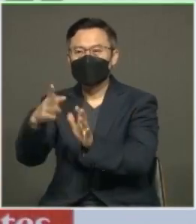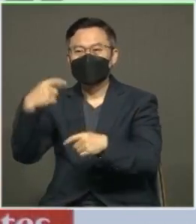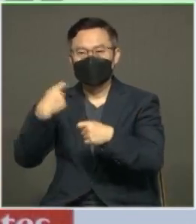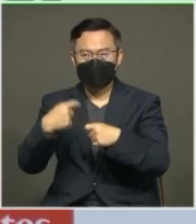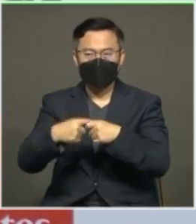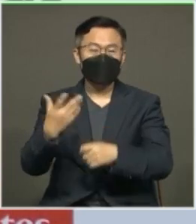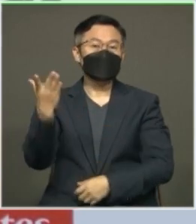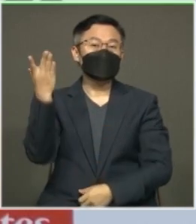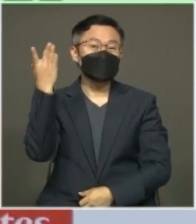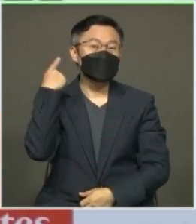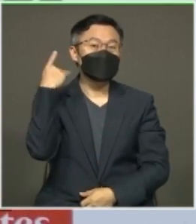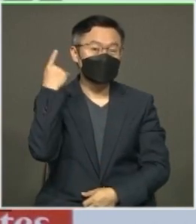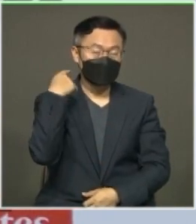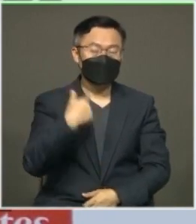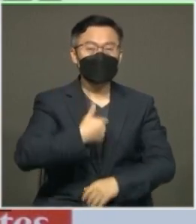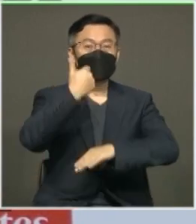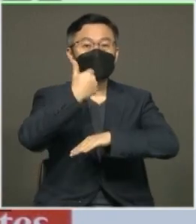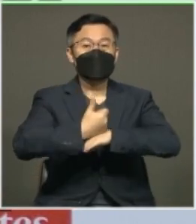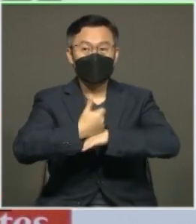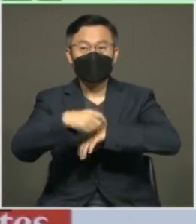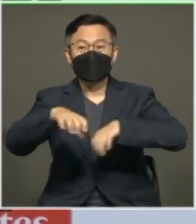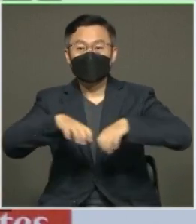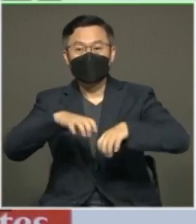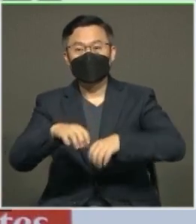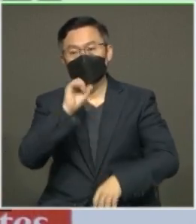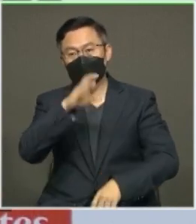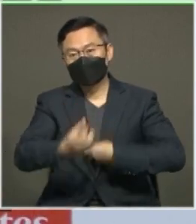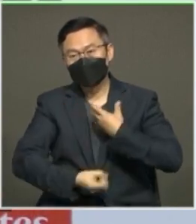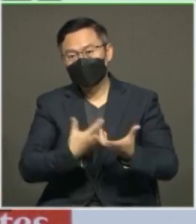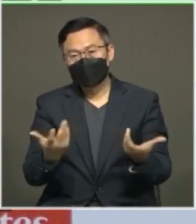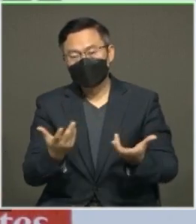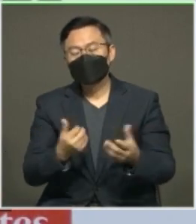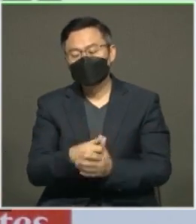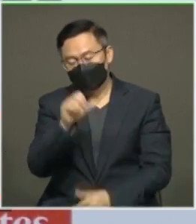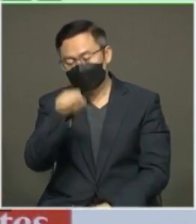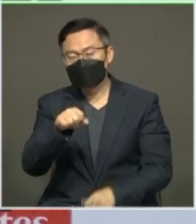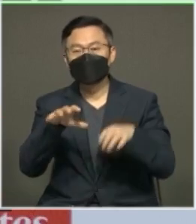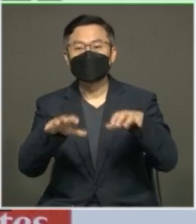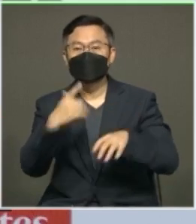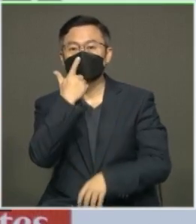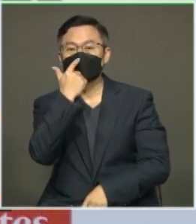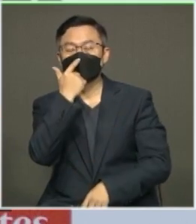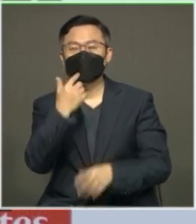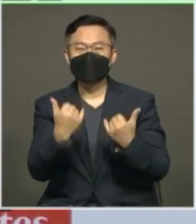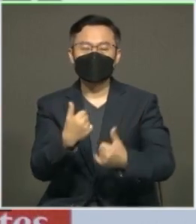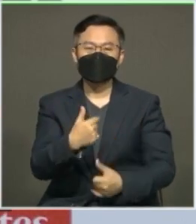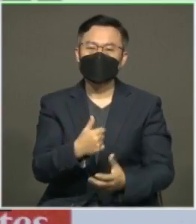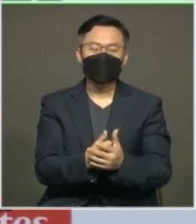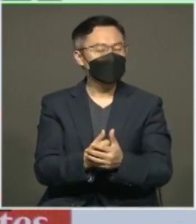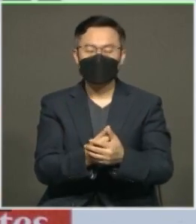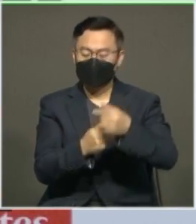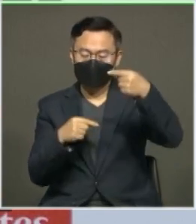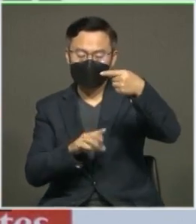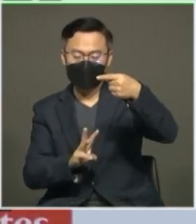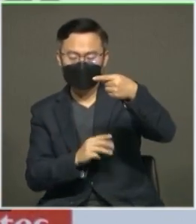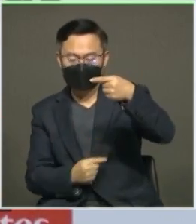ากจบเกมเมื่อคืนนี้นะคะตัวของราฟรังนิกเองเขาก็ยอมรับตรงๆนะว่าในความเป็นจริงอ่ะไม่ต้องพูดถึงทฤษฎีเลยนะมัน